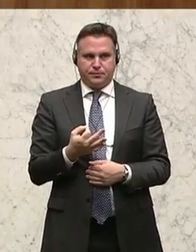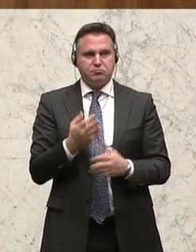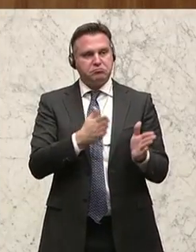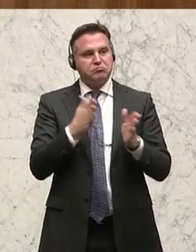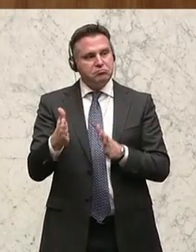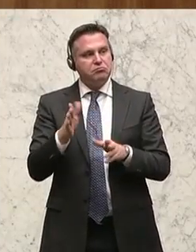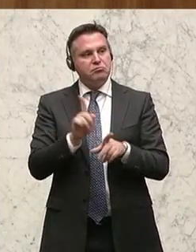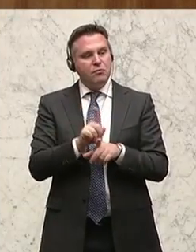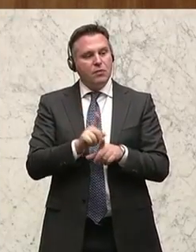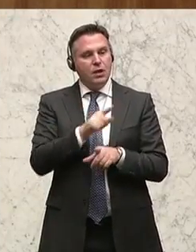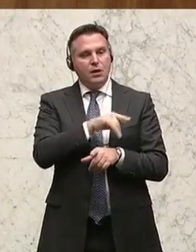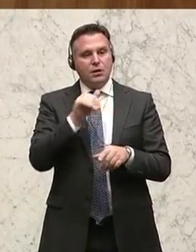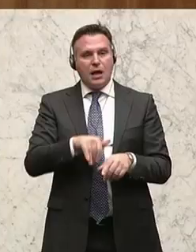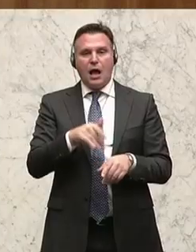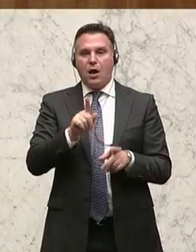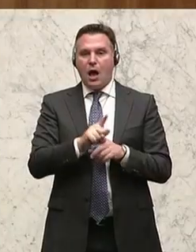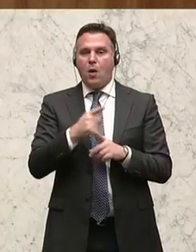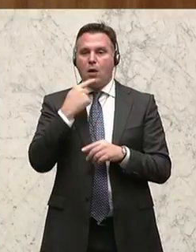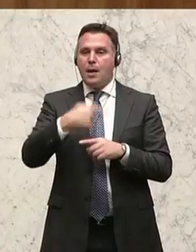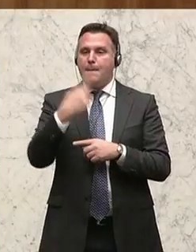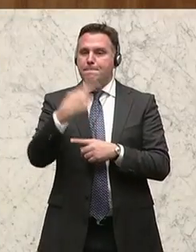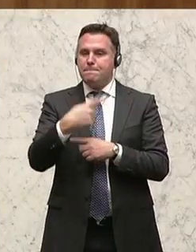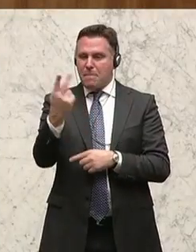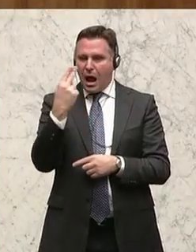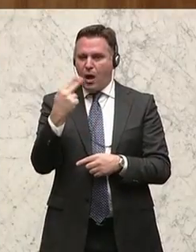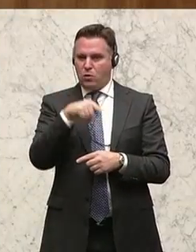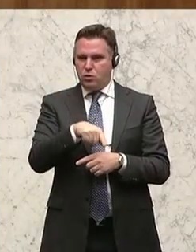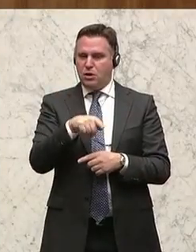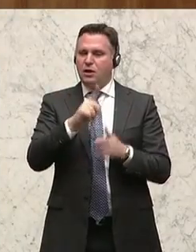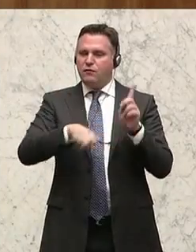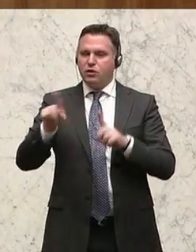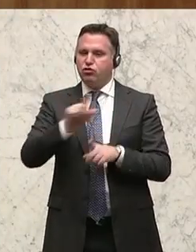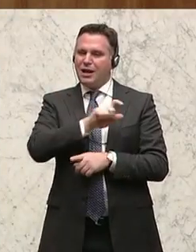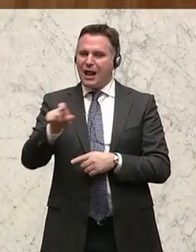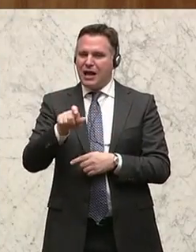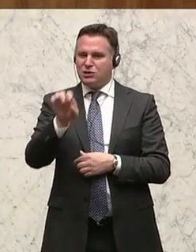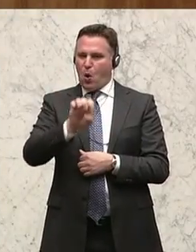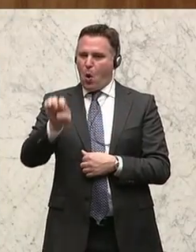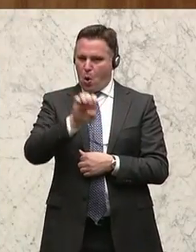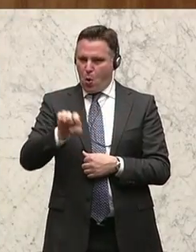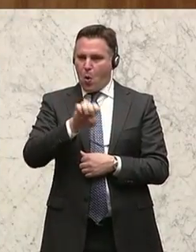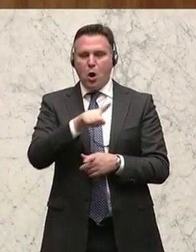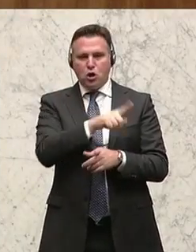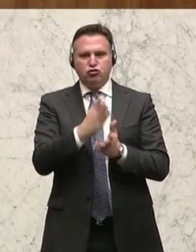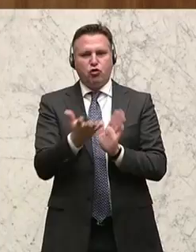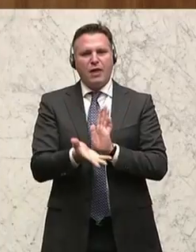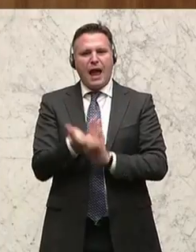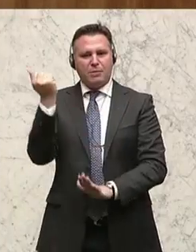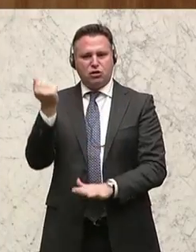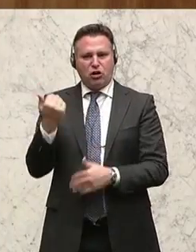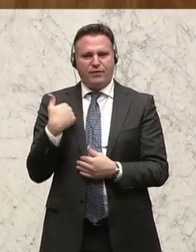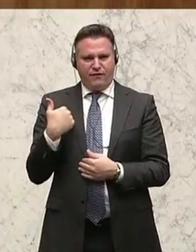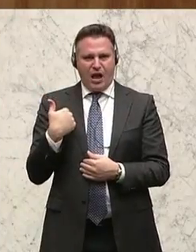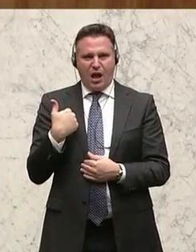Gleichzeitig haben sie die Spreizung bei der Maut bezogen auf die Euroklassen so gut wie abgeschafft. Das hat dazu